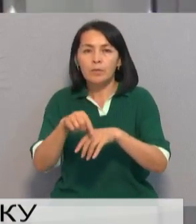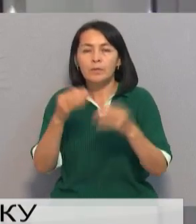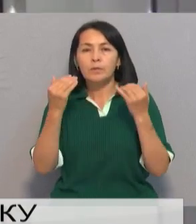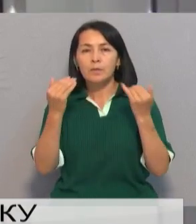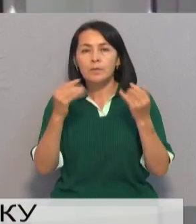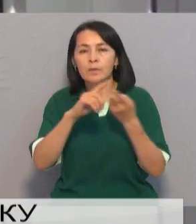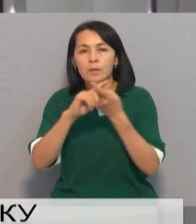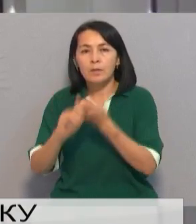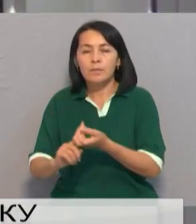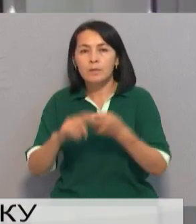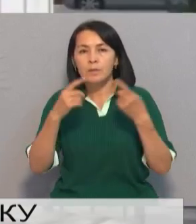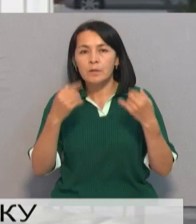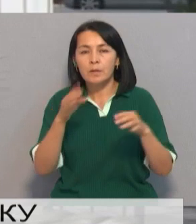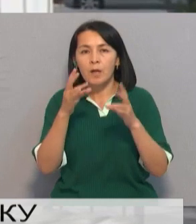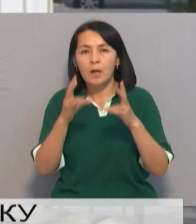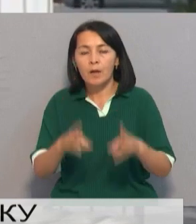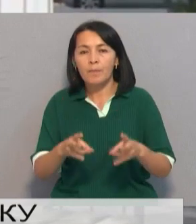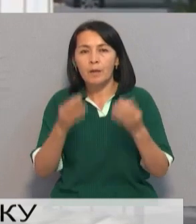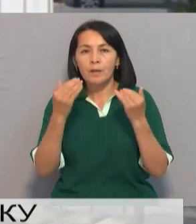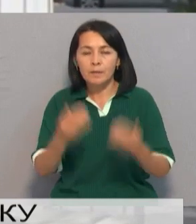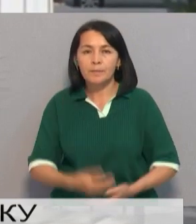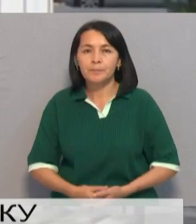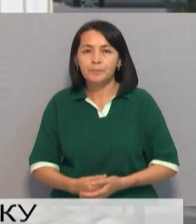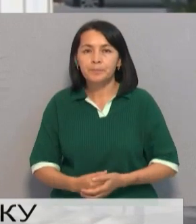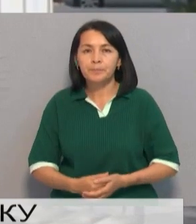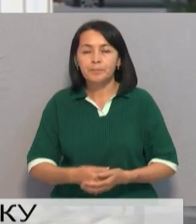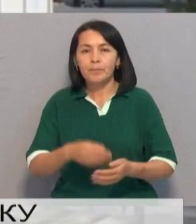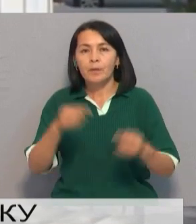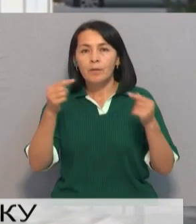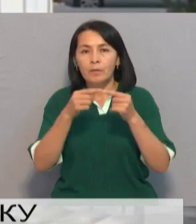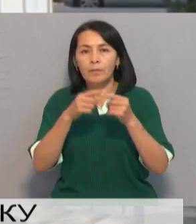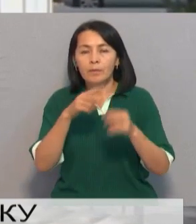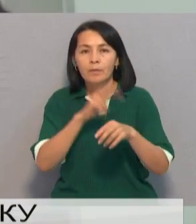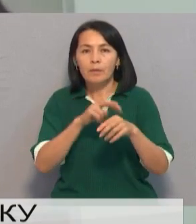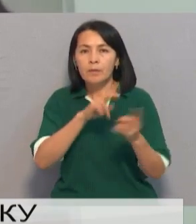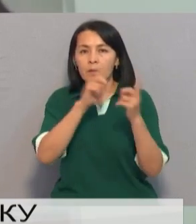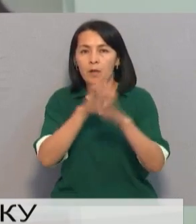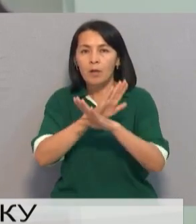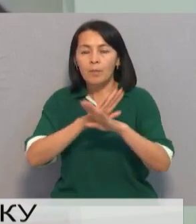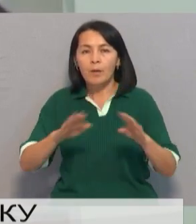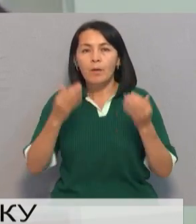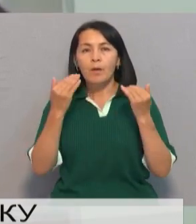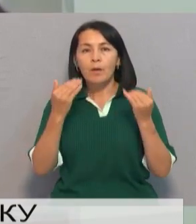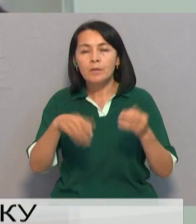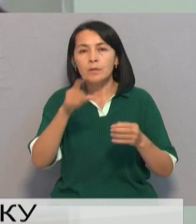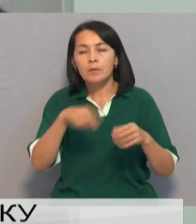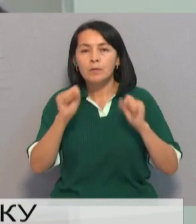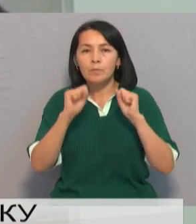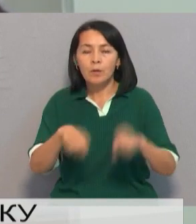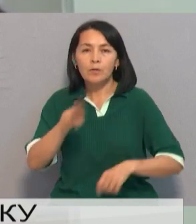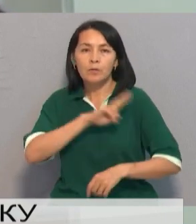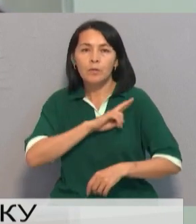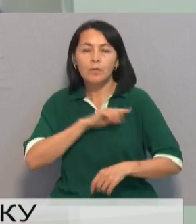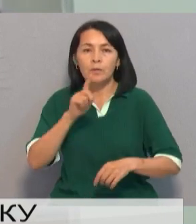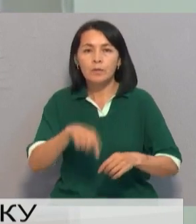вызываемое вирусом геморрагической лихорадки Крым-Конго. При несвоевременном обращении за медицинской помощью пациент может умереть.